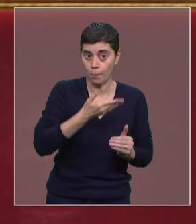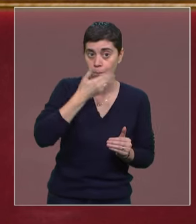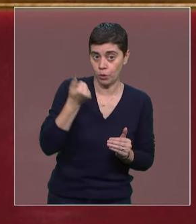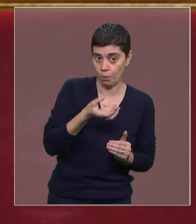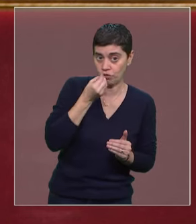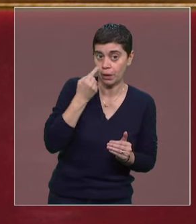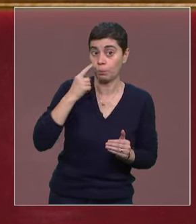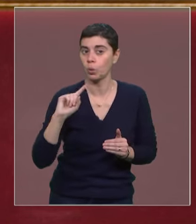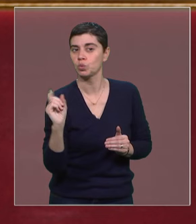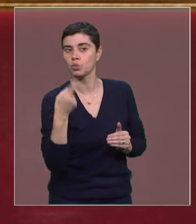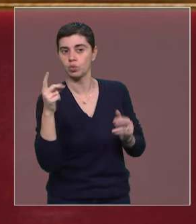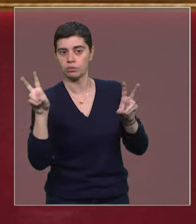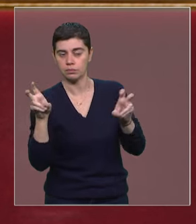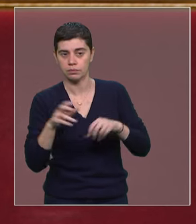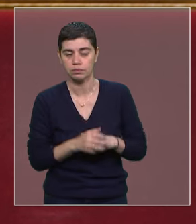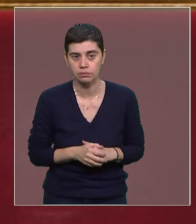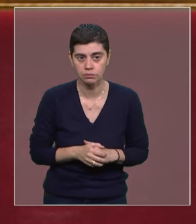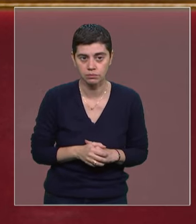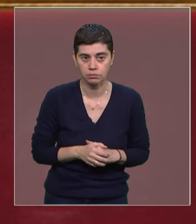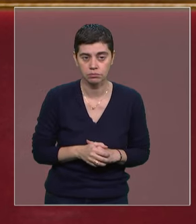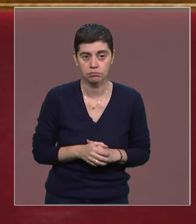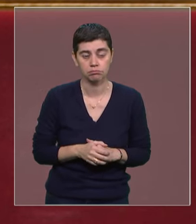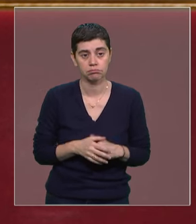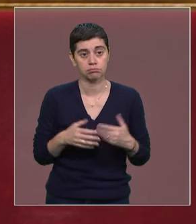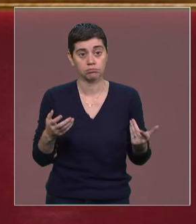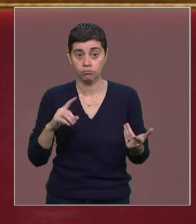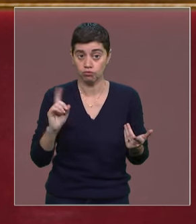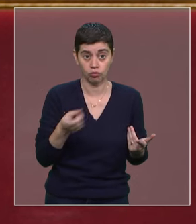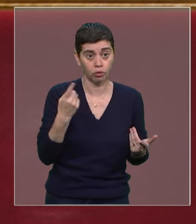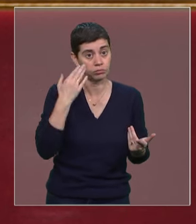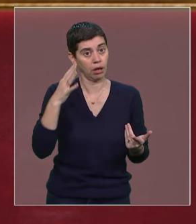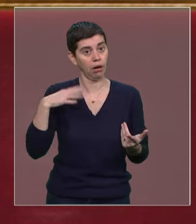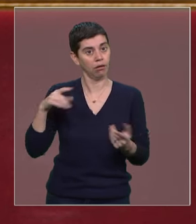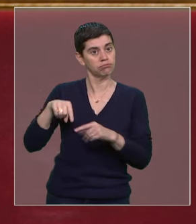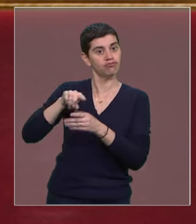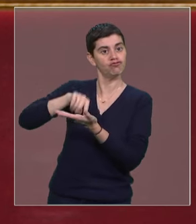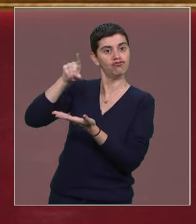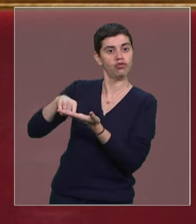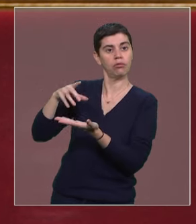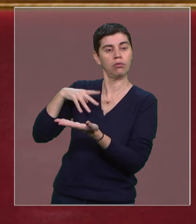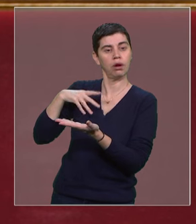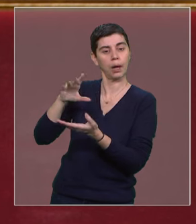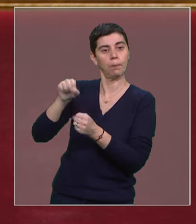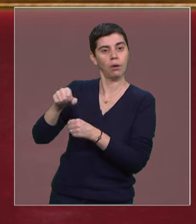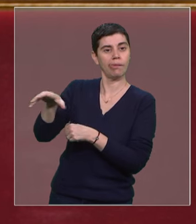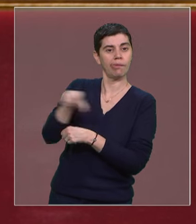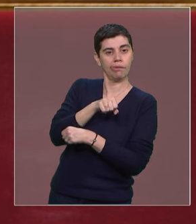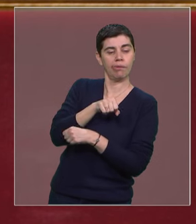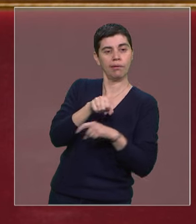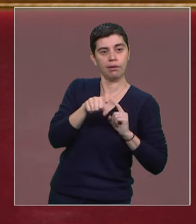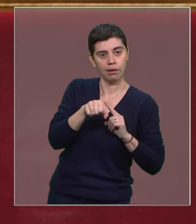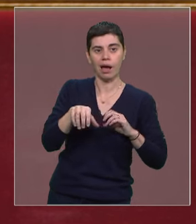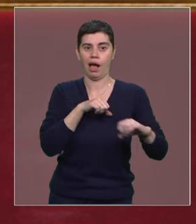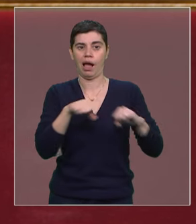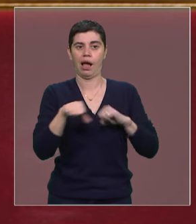tous ». Tous ont pris acte de façon positive de ce nouveau fonds qui allait leur permettre de renforcer leurs très nombreuses